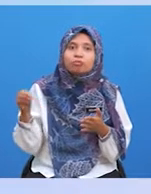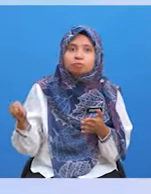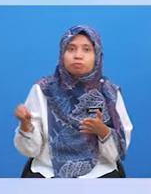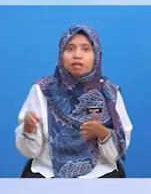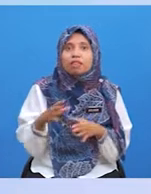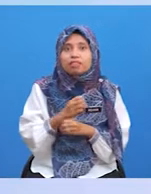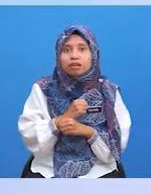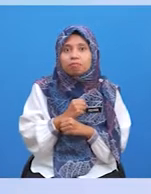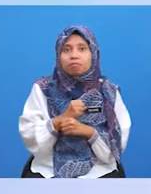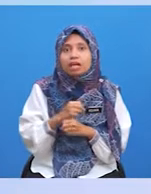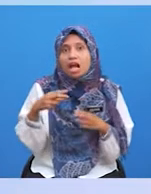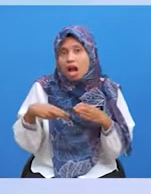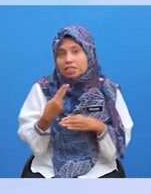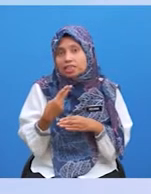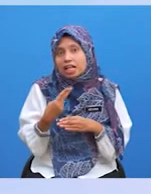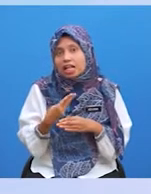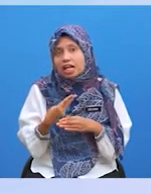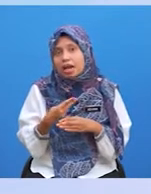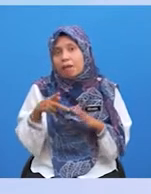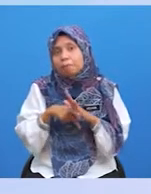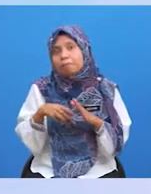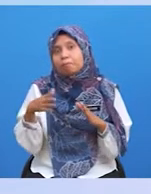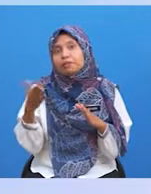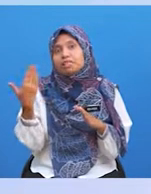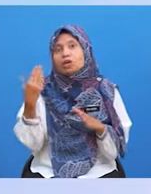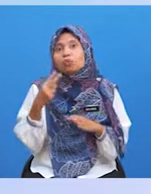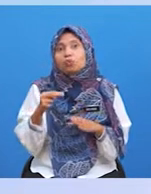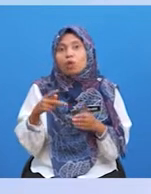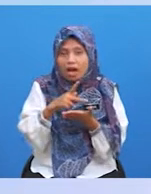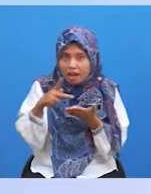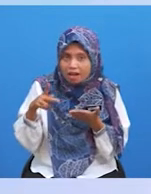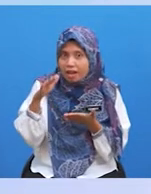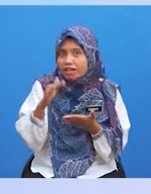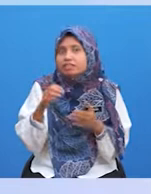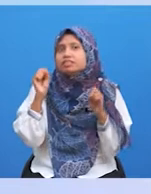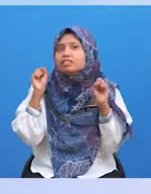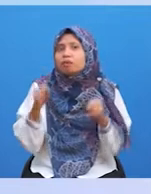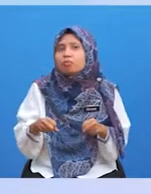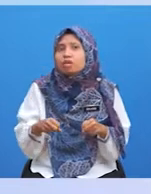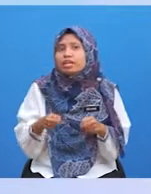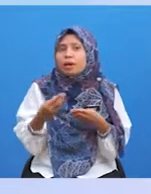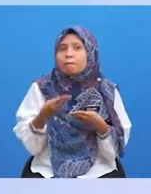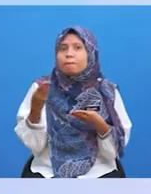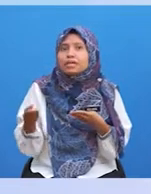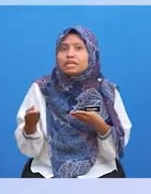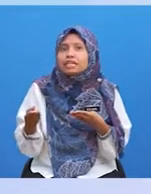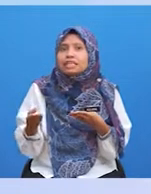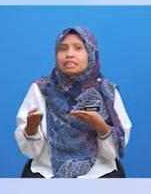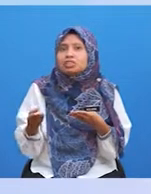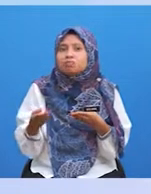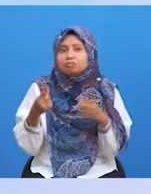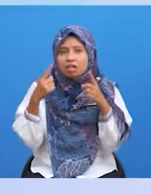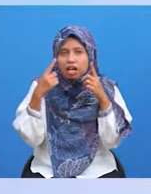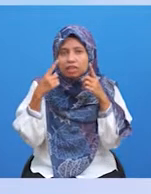murid-murid dapat menghasilkan pendahuluan karangan yang mampu memberi